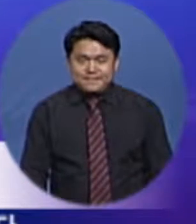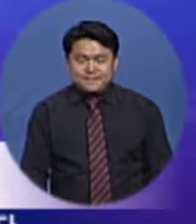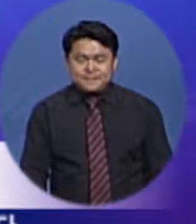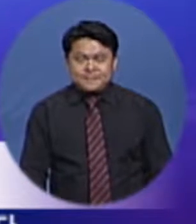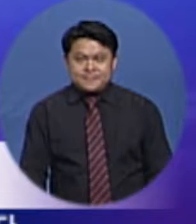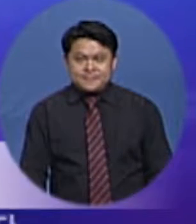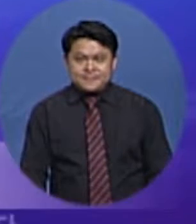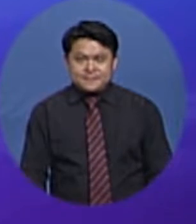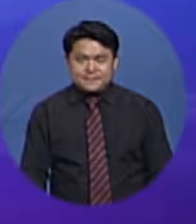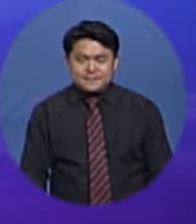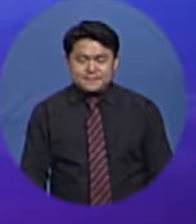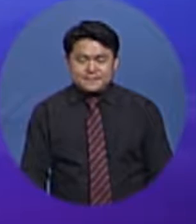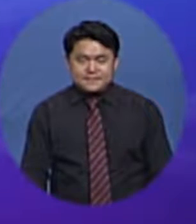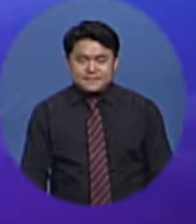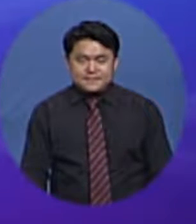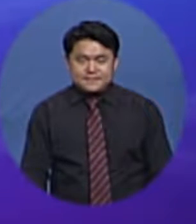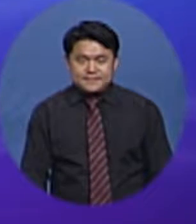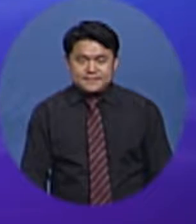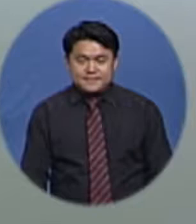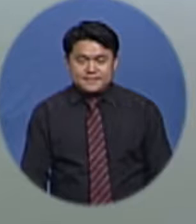기자가 전합니다.